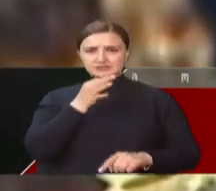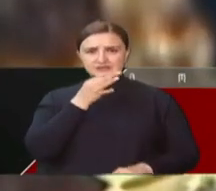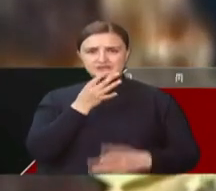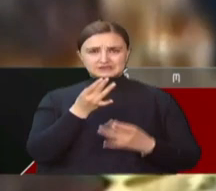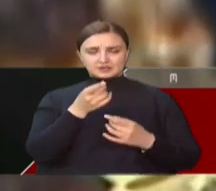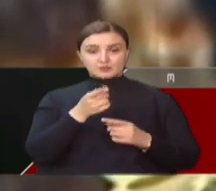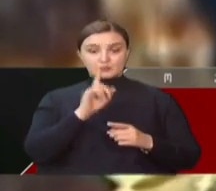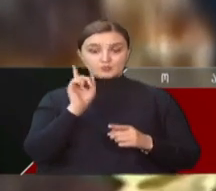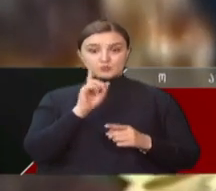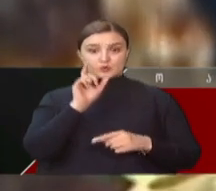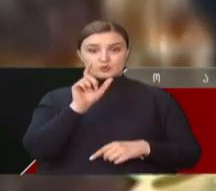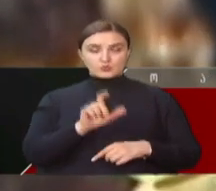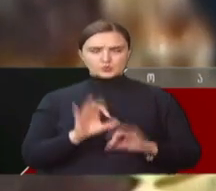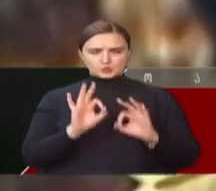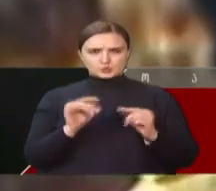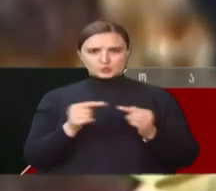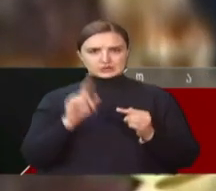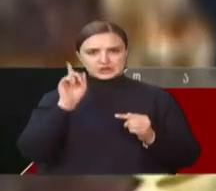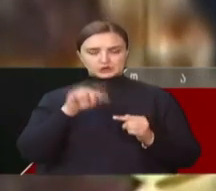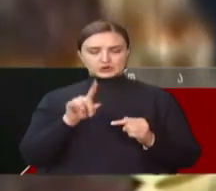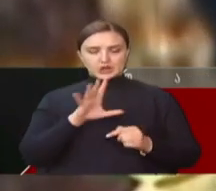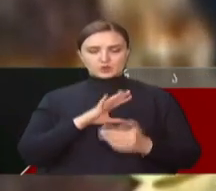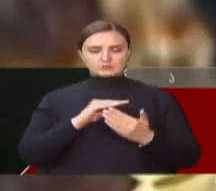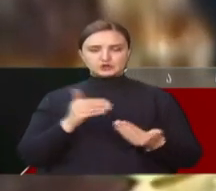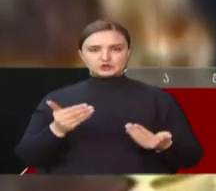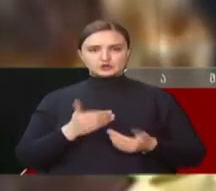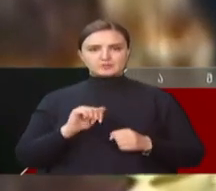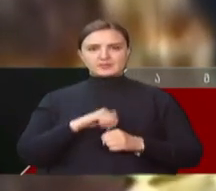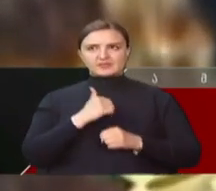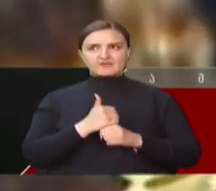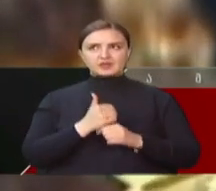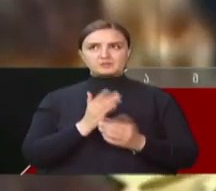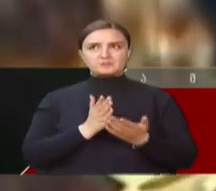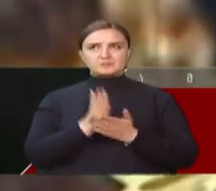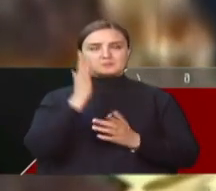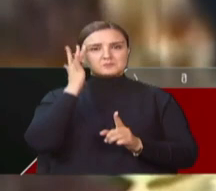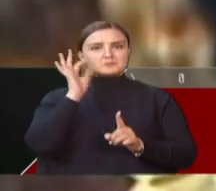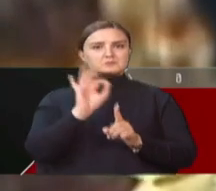თუმცა ასეთმა ახალგაზრდამაც ზუსტად იცოდა, რა იყო მისი ცხოვრების მთავარი მიზანი.